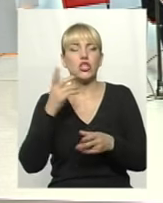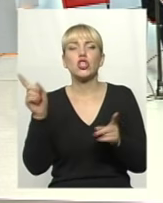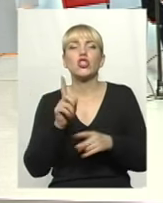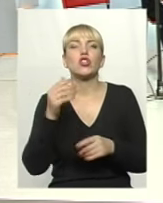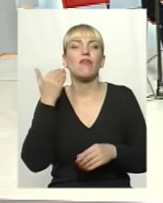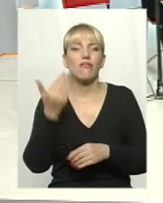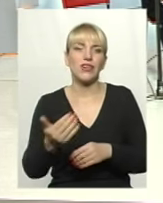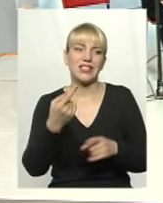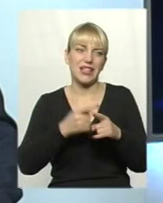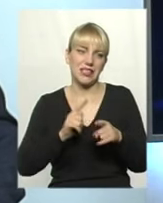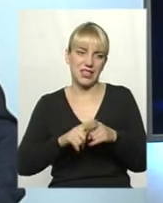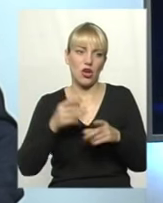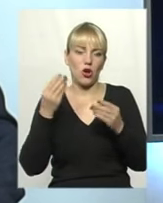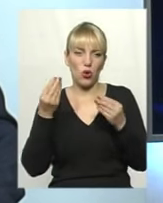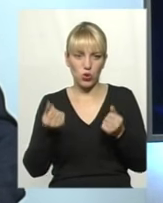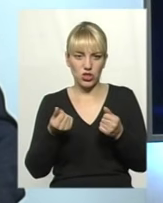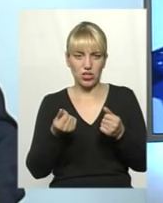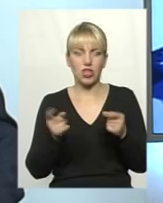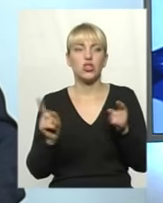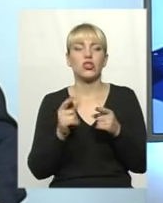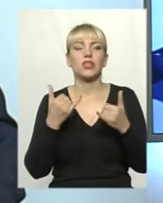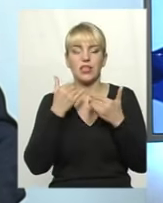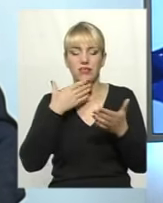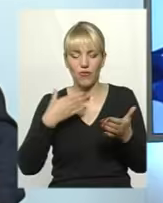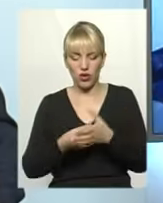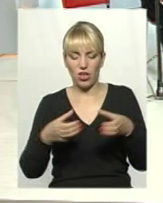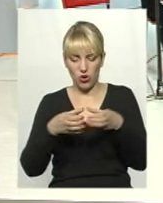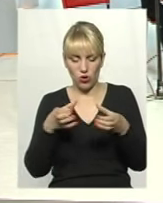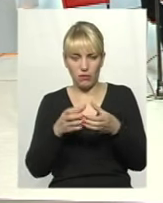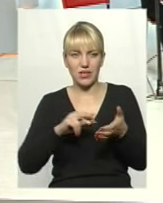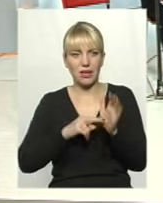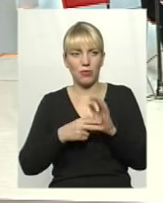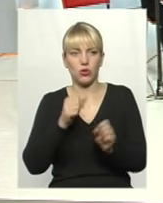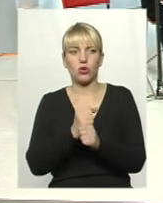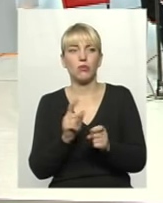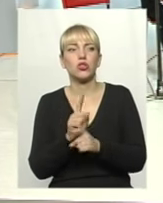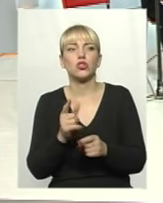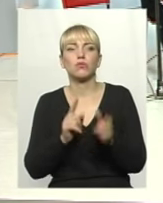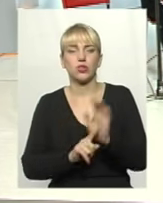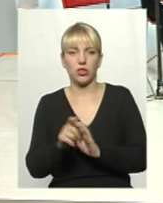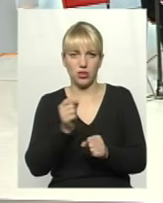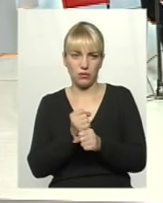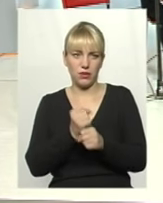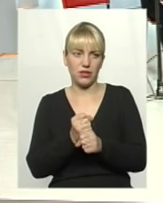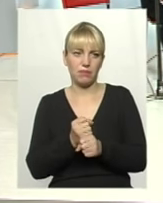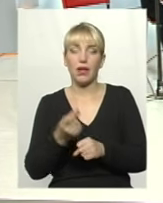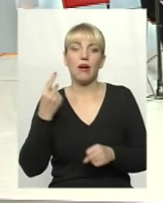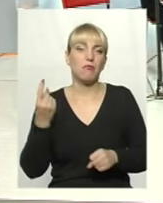Що ви за ці гроші для своєї громади запланували зробити? Що почали робити?